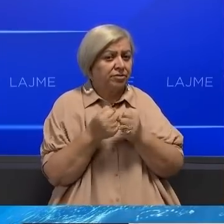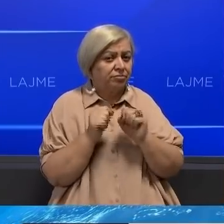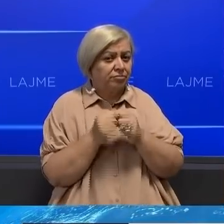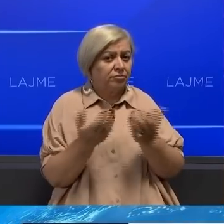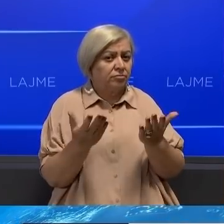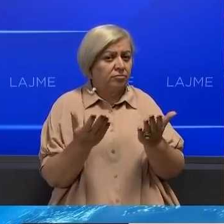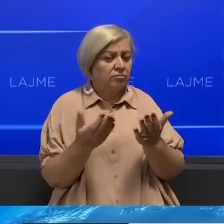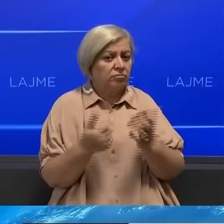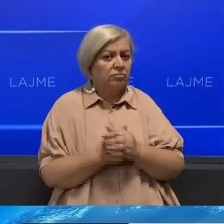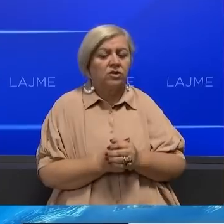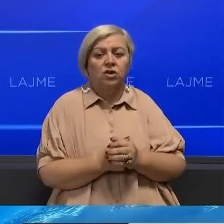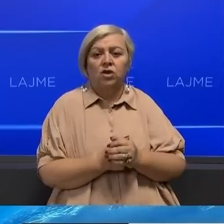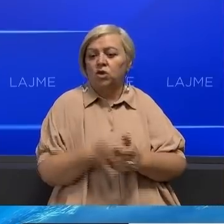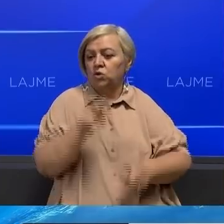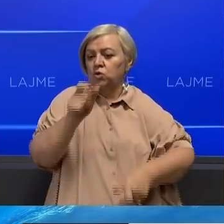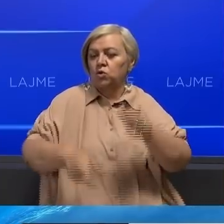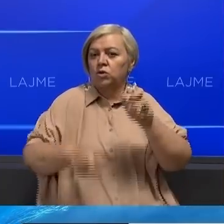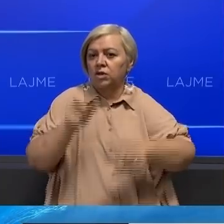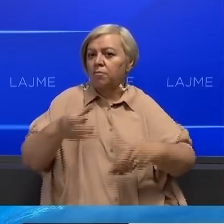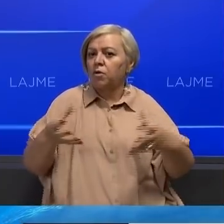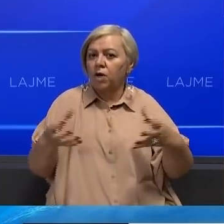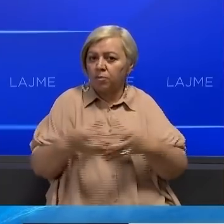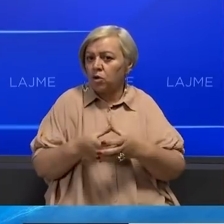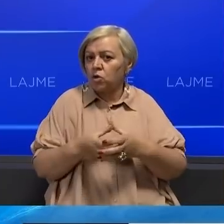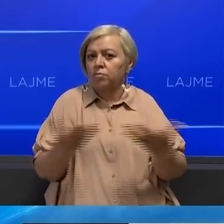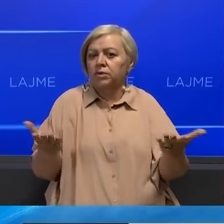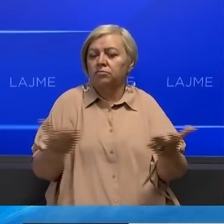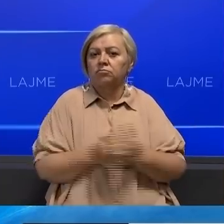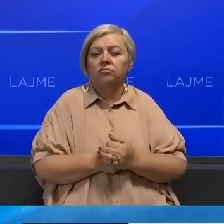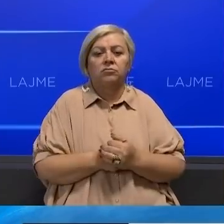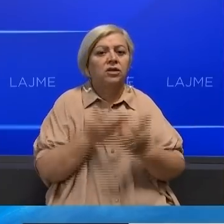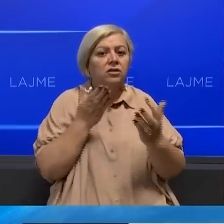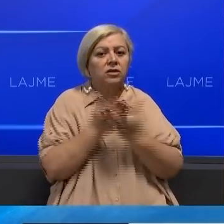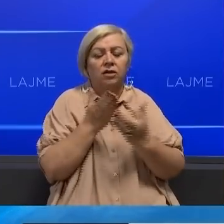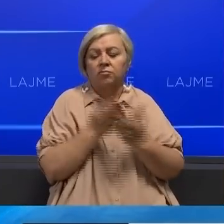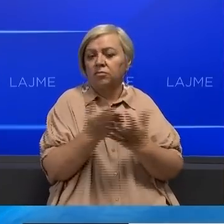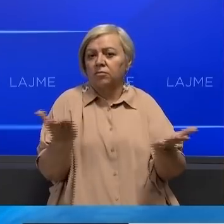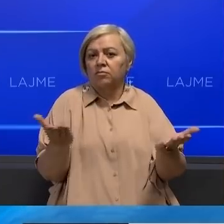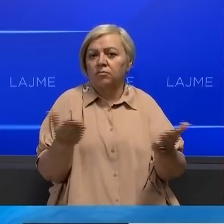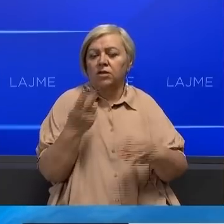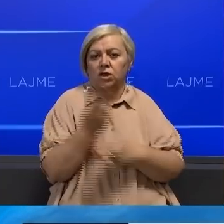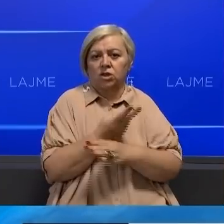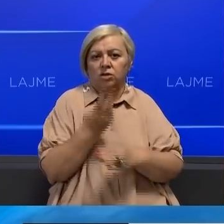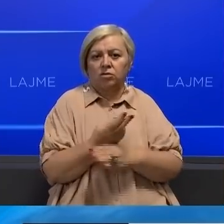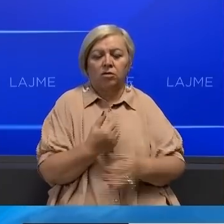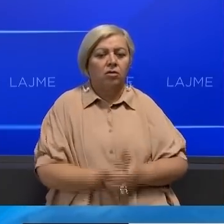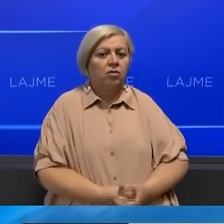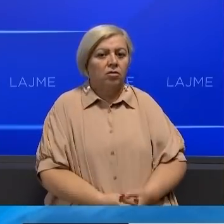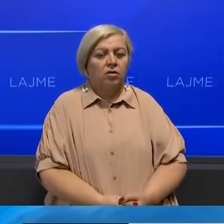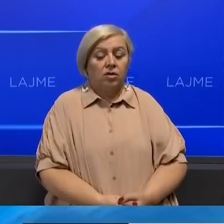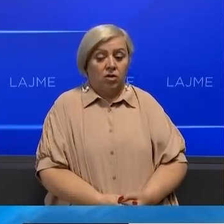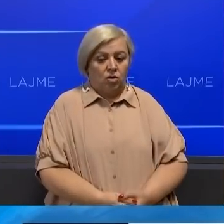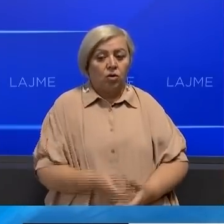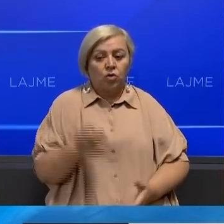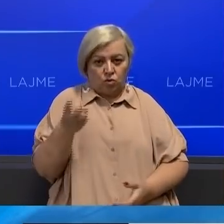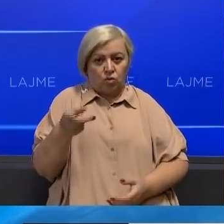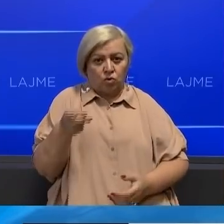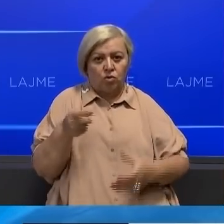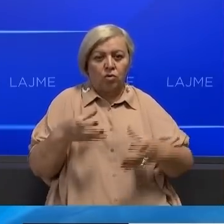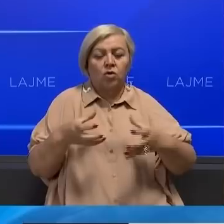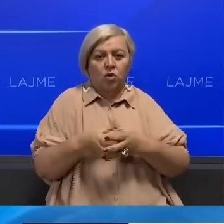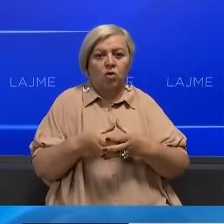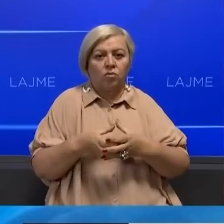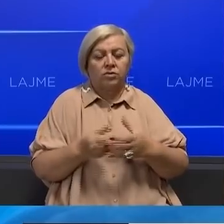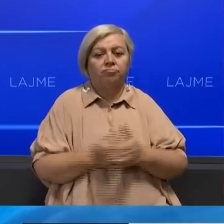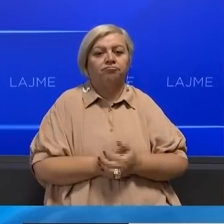të qytetarëve të cilët apo grupeve të cilët kanë ndikim në jetën publike të këtyre shteteve. Ky komision po ashtu ka bërë të